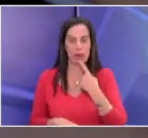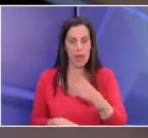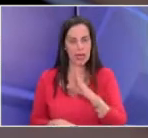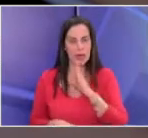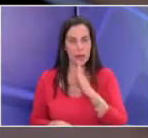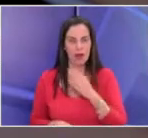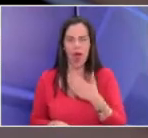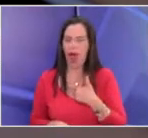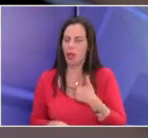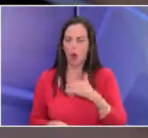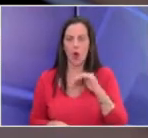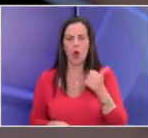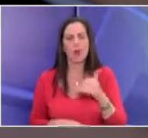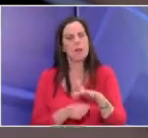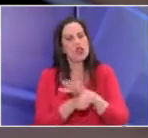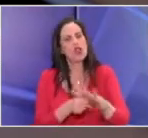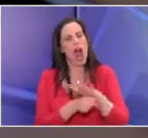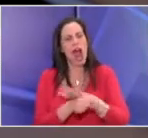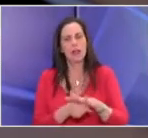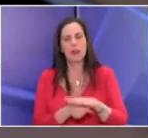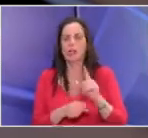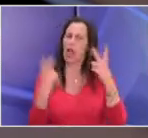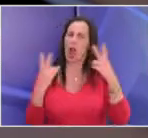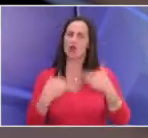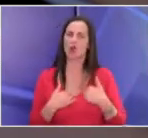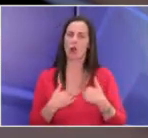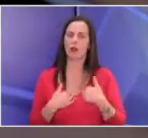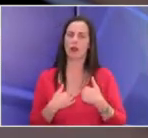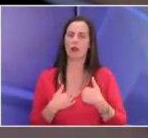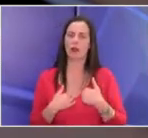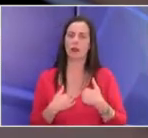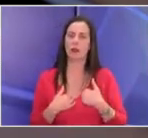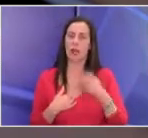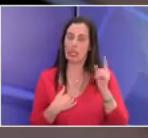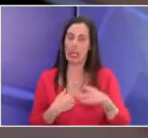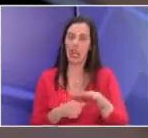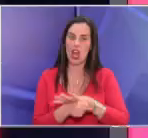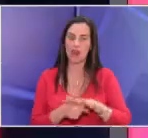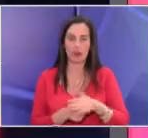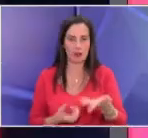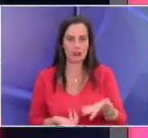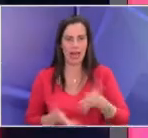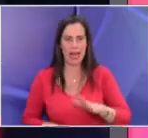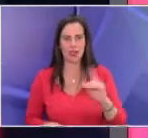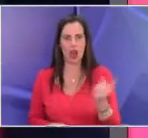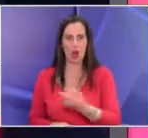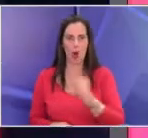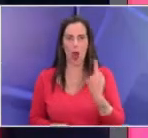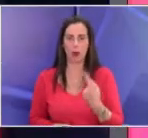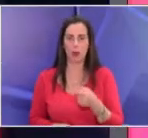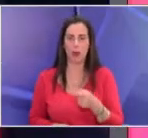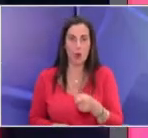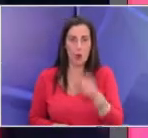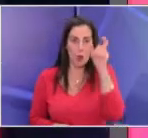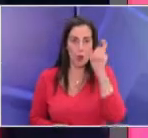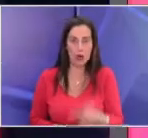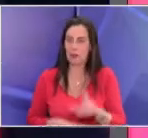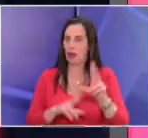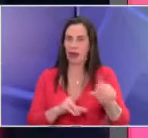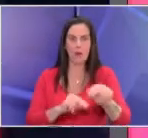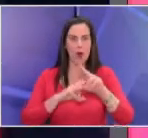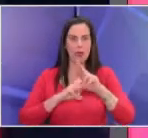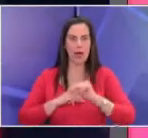נמצא בשבי החמאס. איתי נמצאת תנת וורקנה, נכון? אמרתי נכון? כן. ערב טוב, מהמטה לשחרור